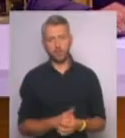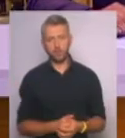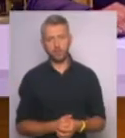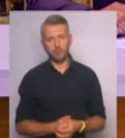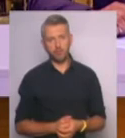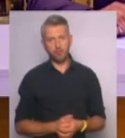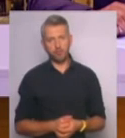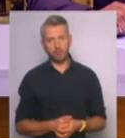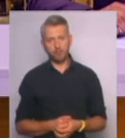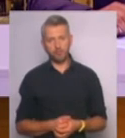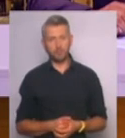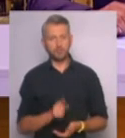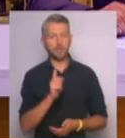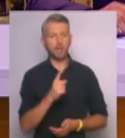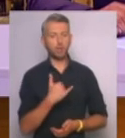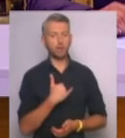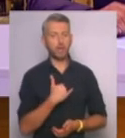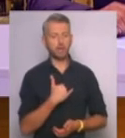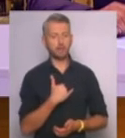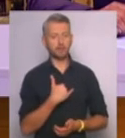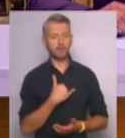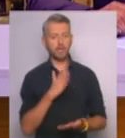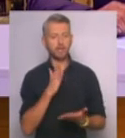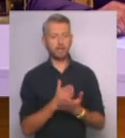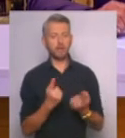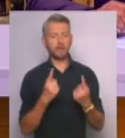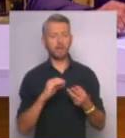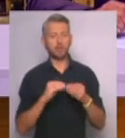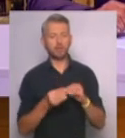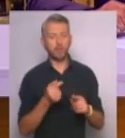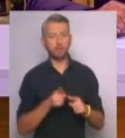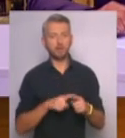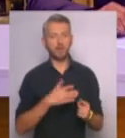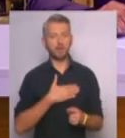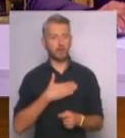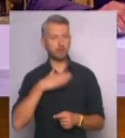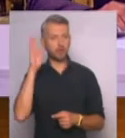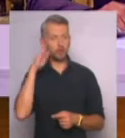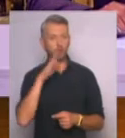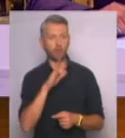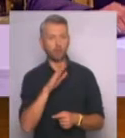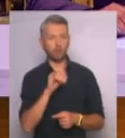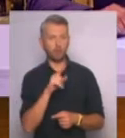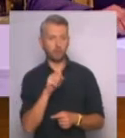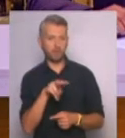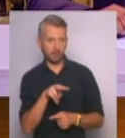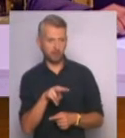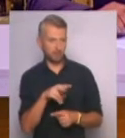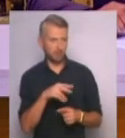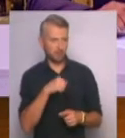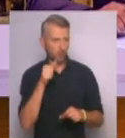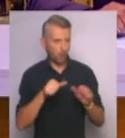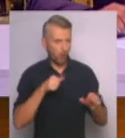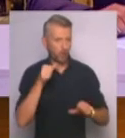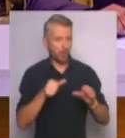водопостачання. Але у нас є велика проблема, це наш гідроузел, який вже тягнеться вже там роки, і